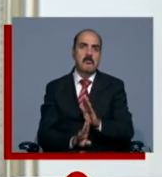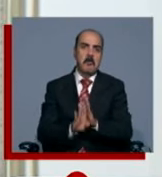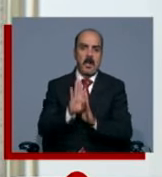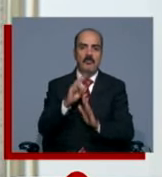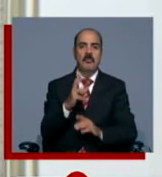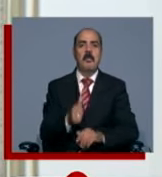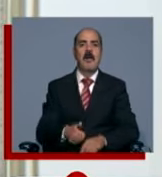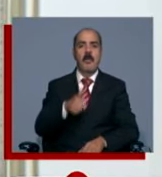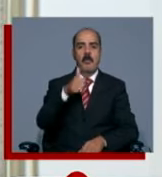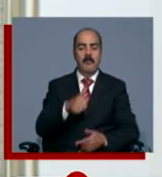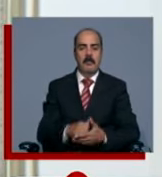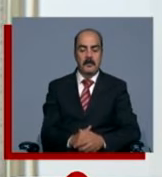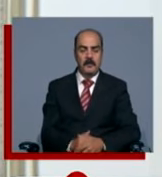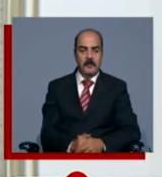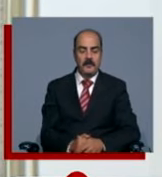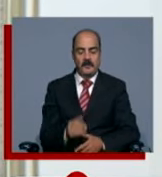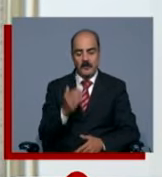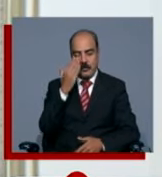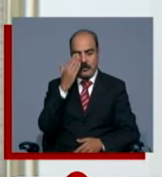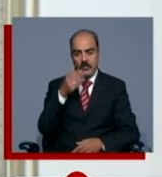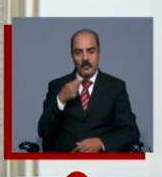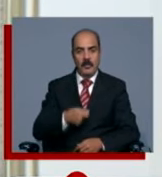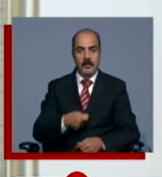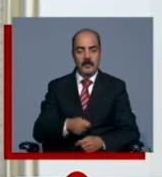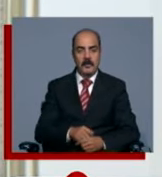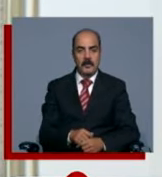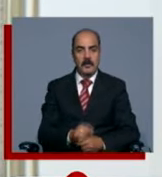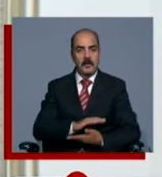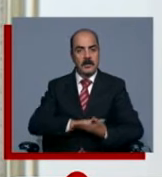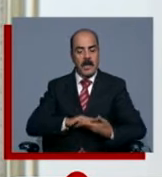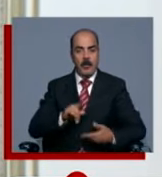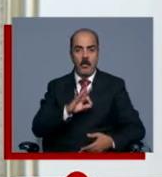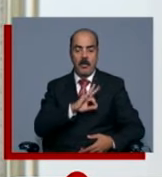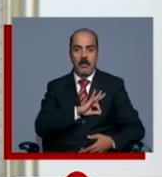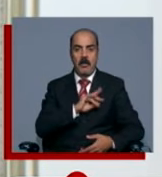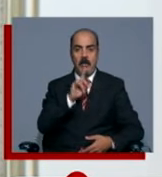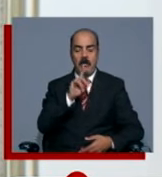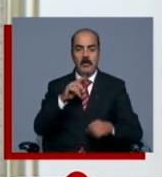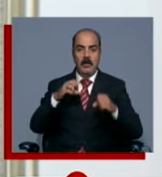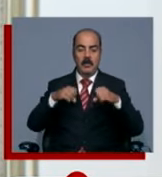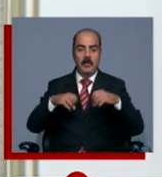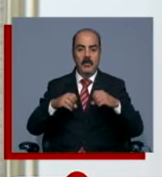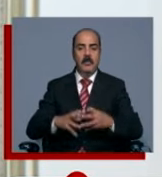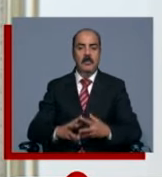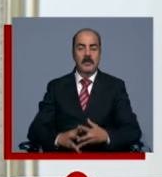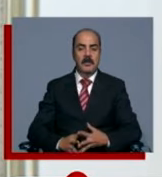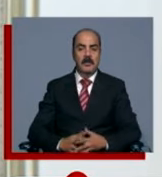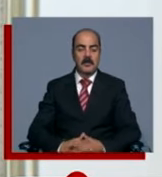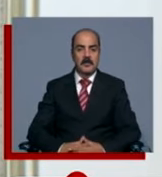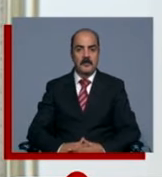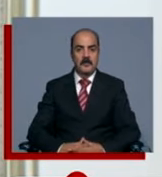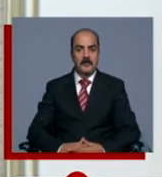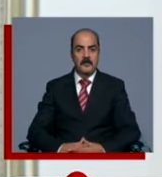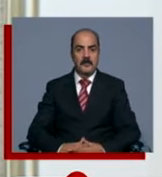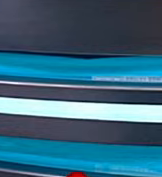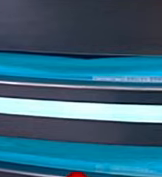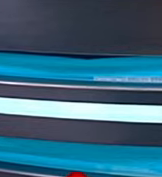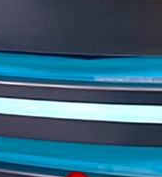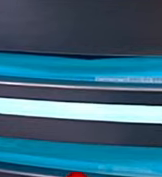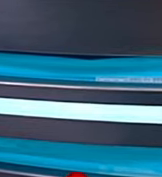بلادنا. شكرا جزيلا، والسلام عليكم ورحمة الله وبركاته.